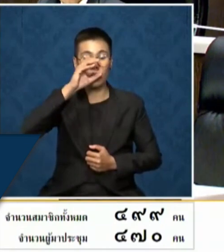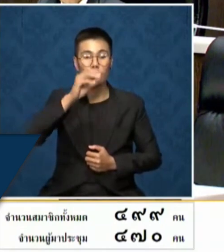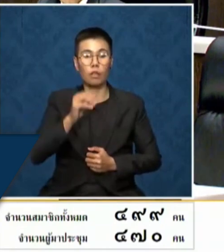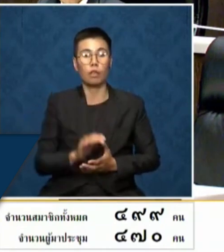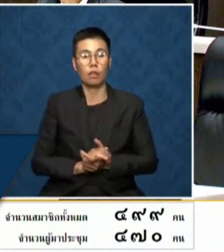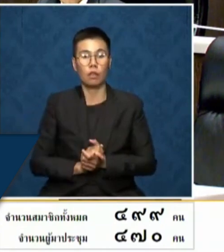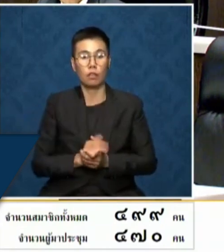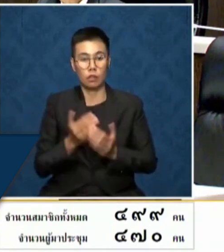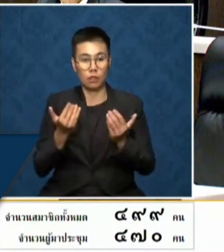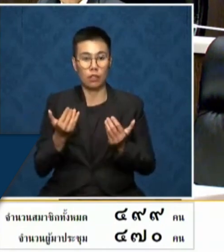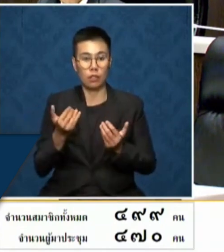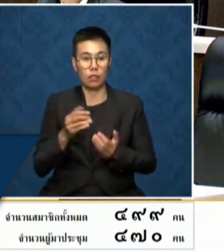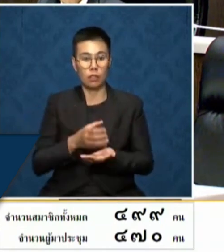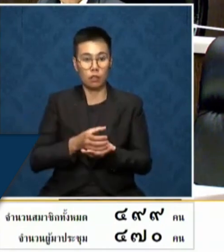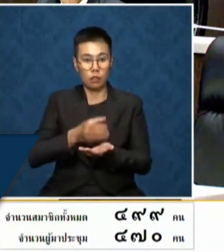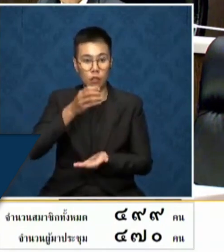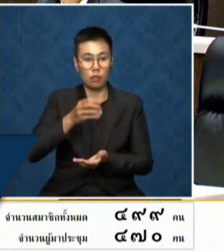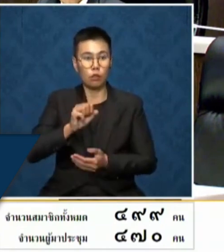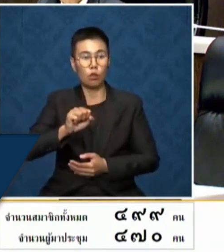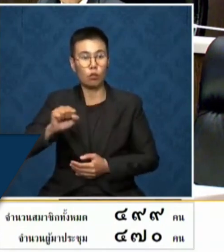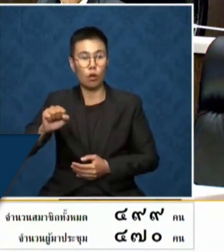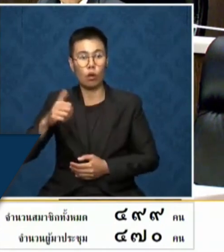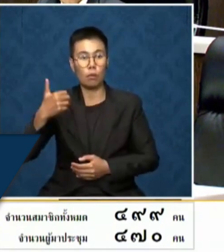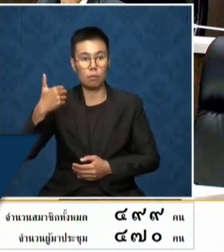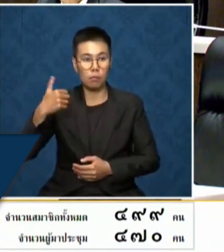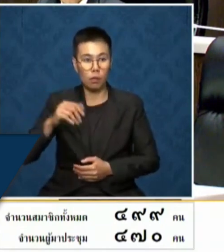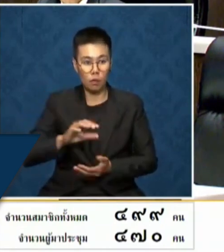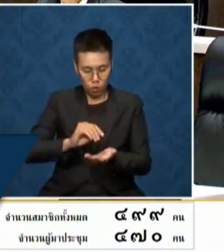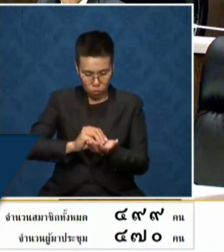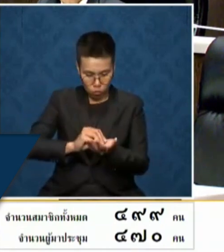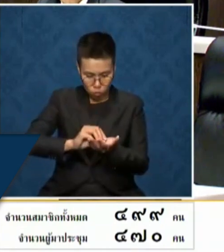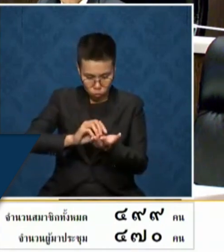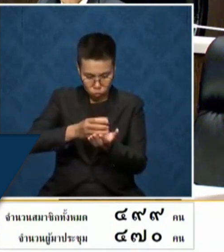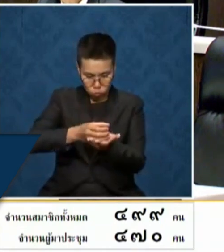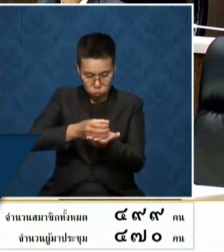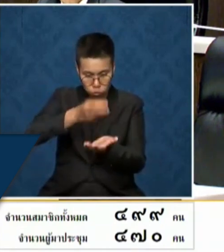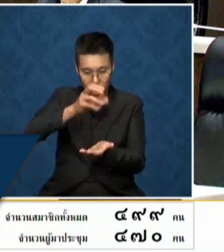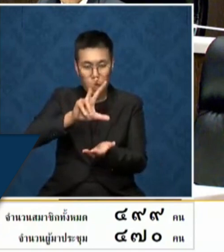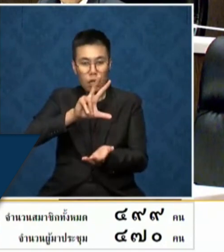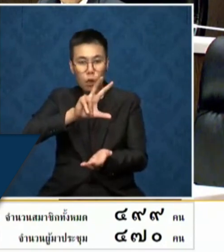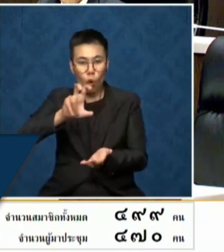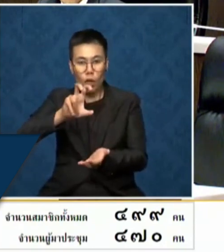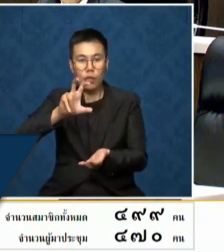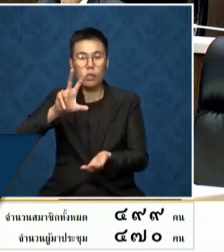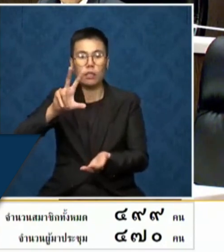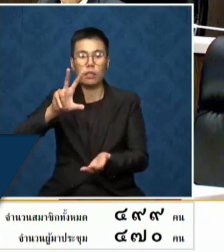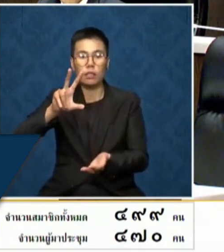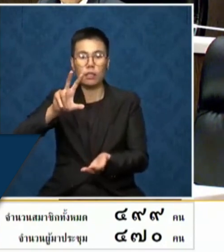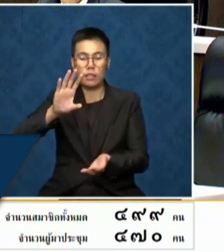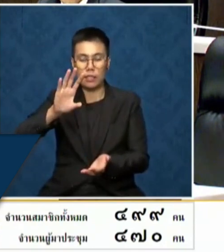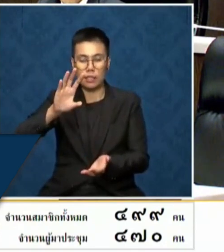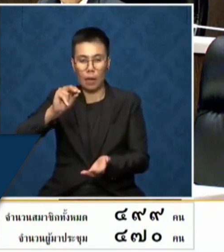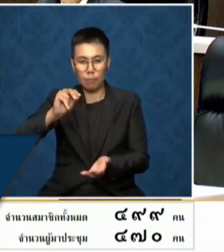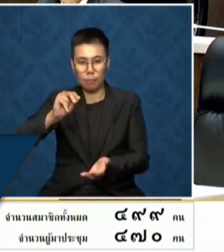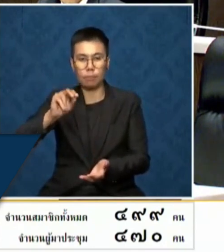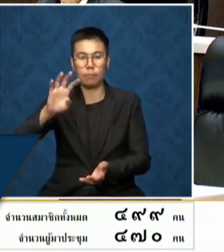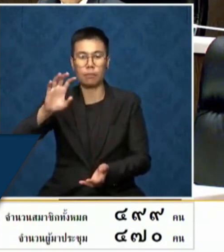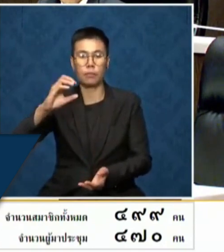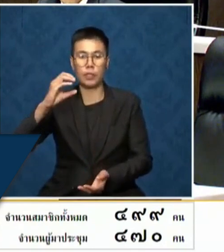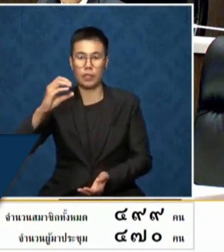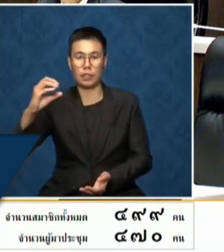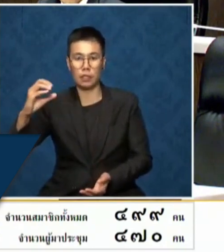สภาเรานะครับไปทำมาเนี่ยมีปริมาตร330ซีซนะครับก็คือ